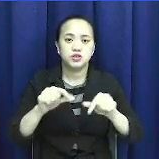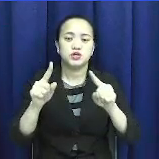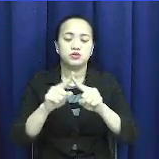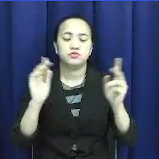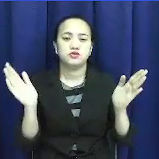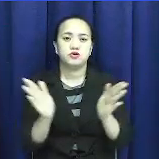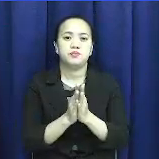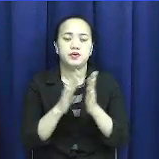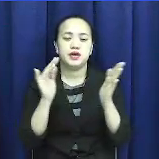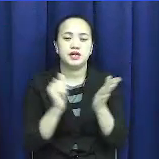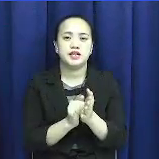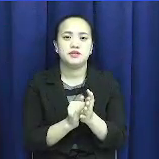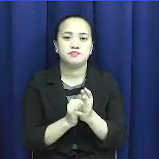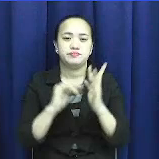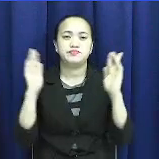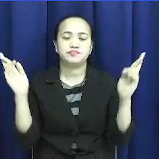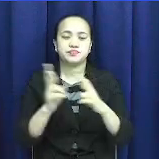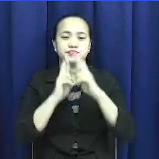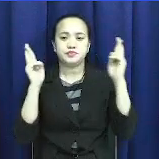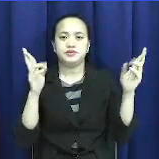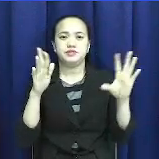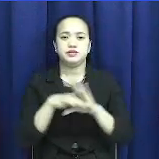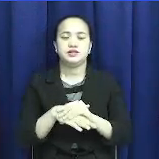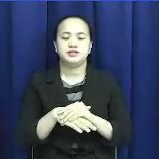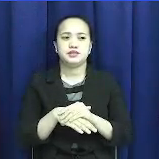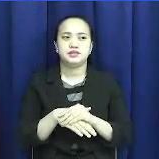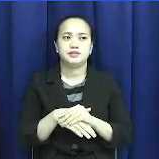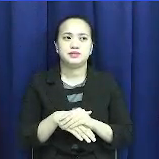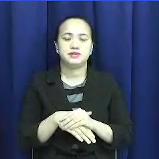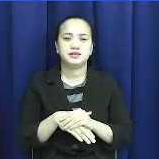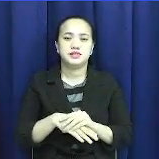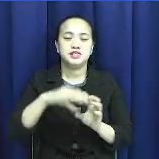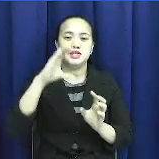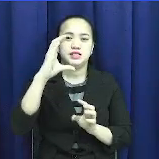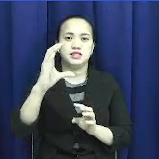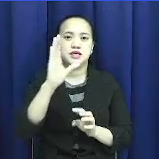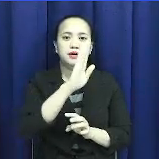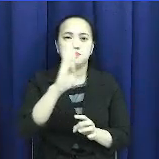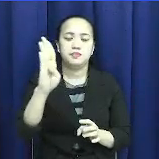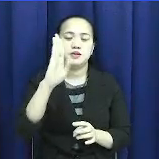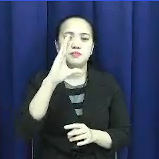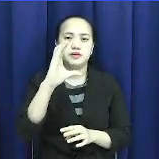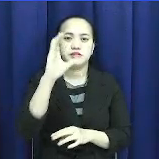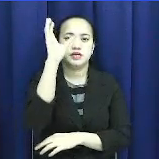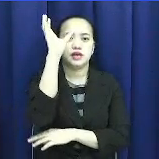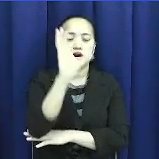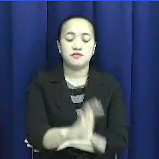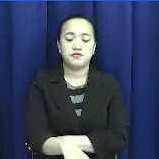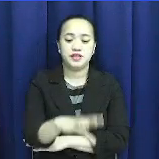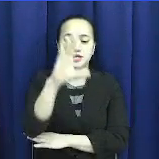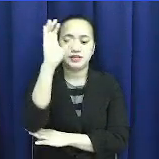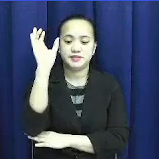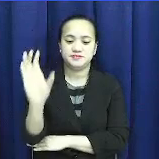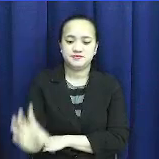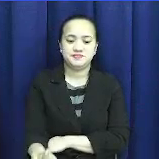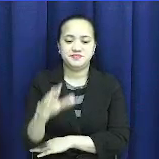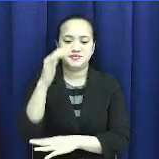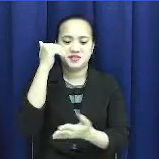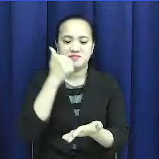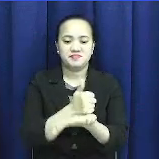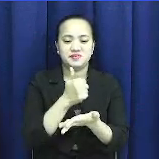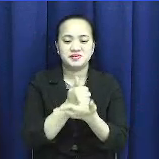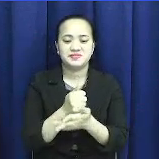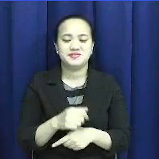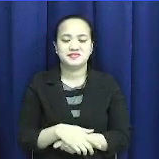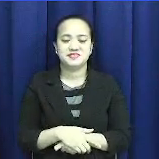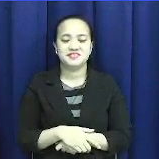Ipanalangin po natin yung pong revival doon po sa CBBC 13 Martires. Ano po,